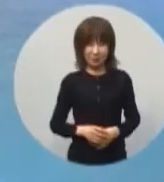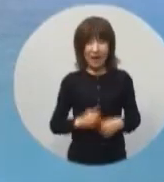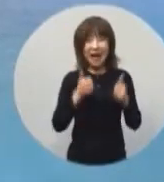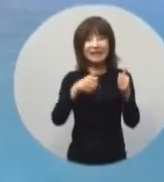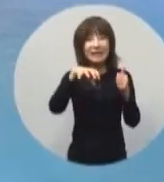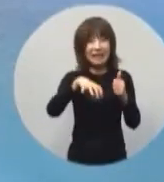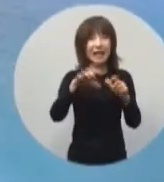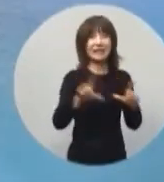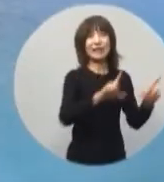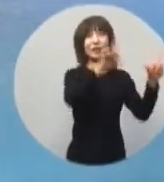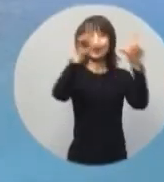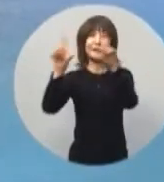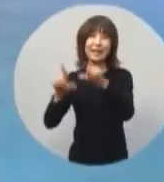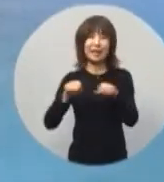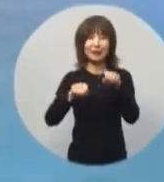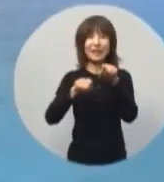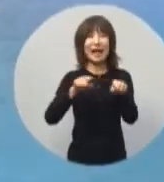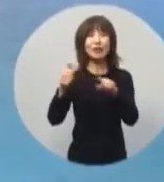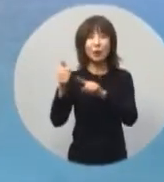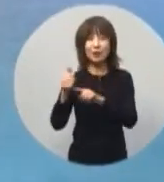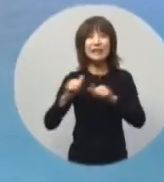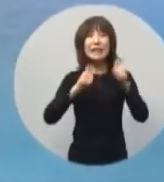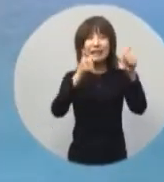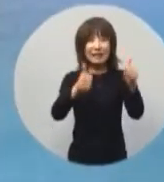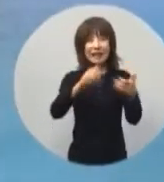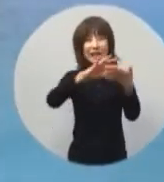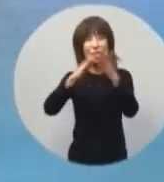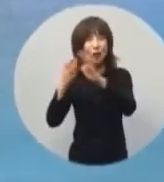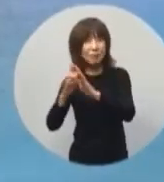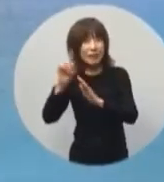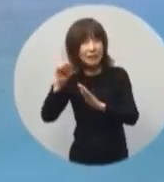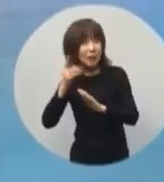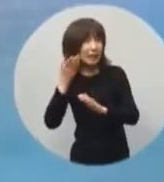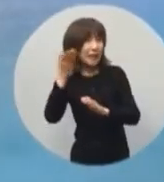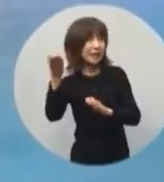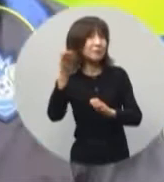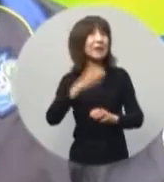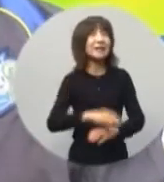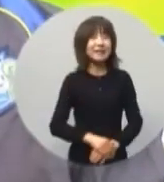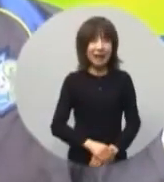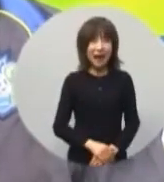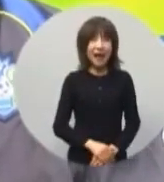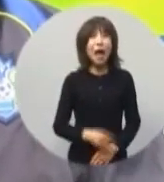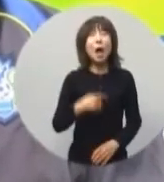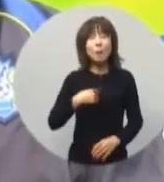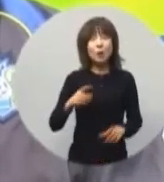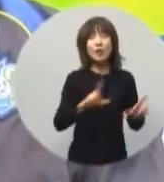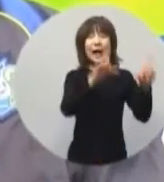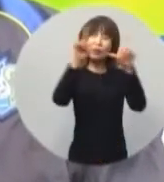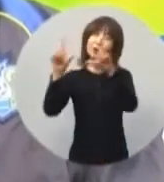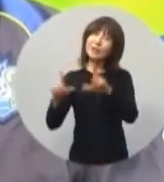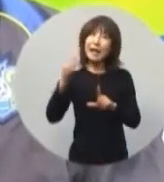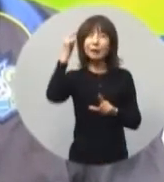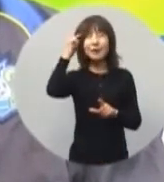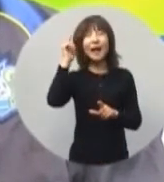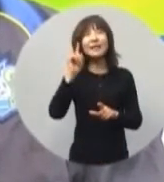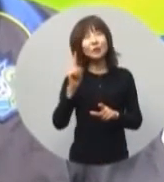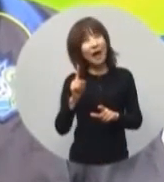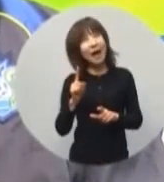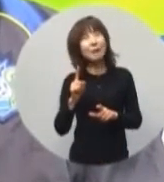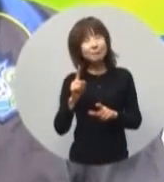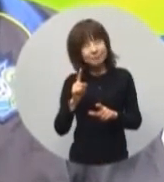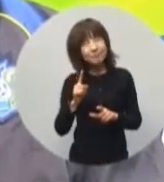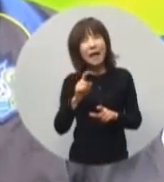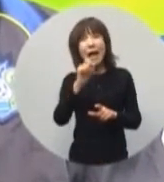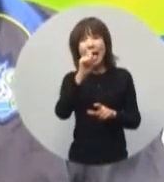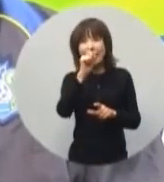住まいという張監督に茅ヶ崎の街について伺ってみたぞよ。 僕が住んでる感じはなんかいい意味でギ